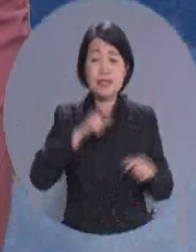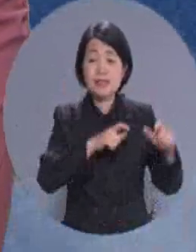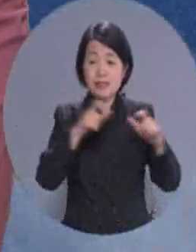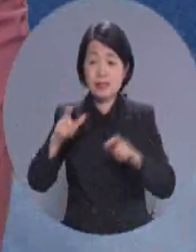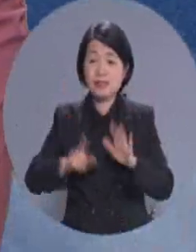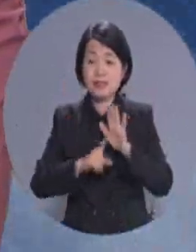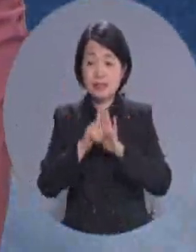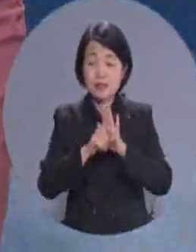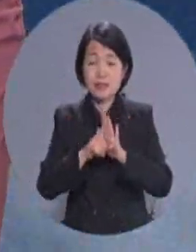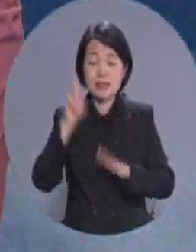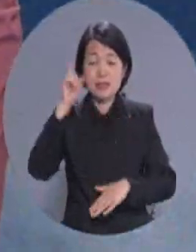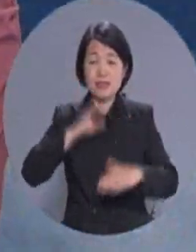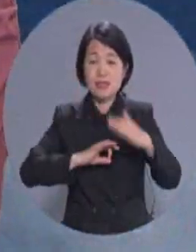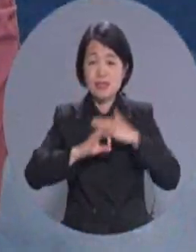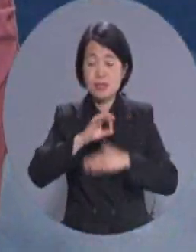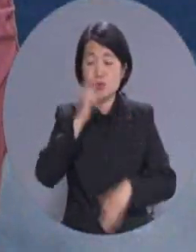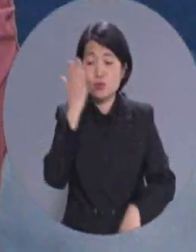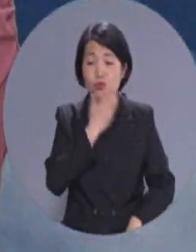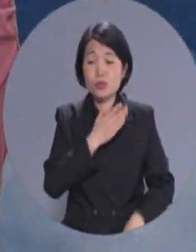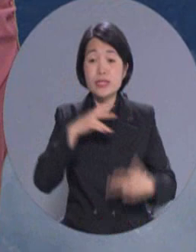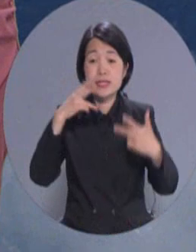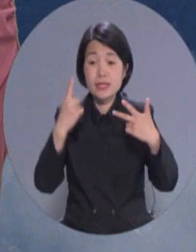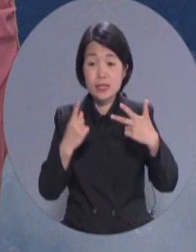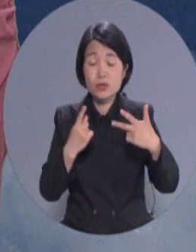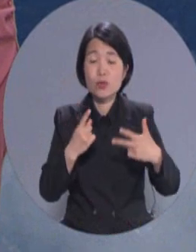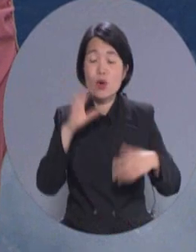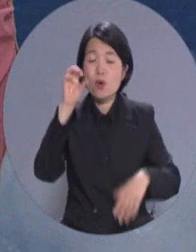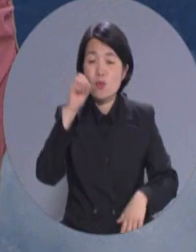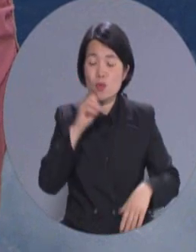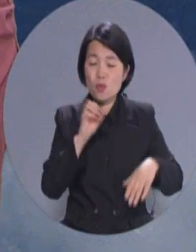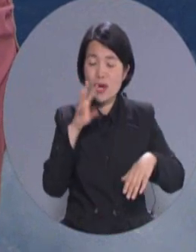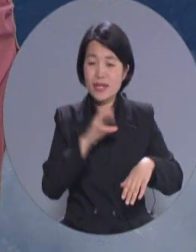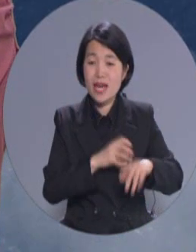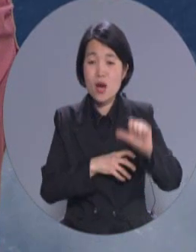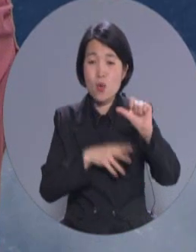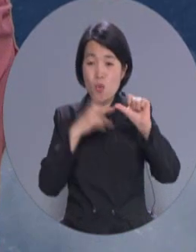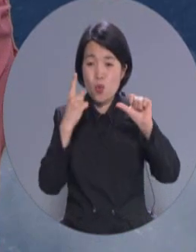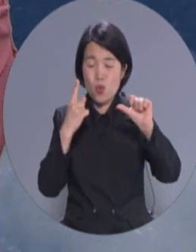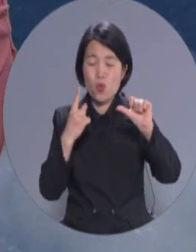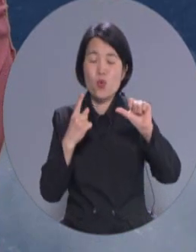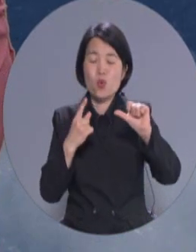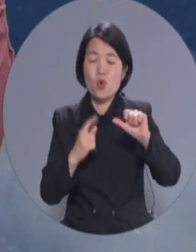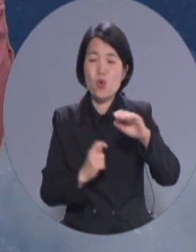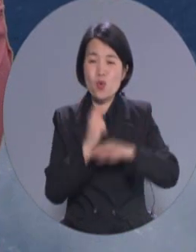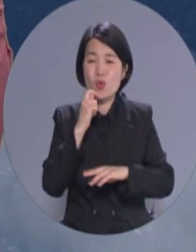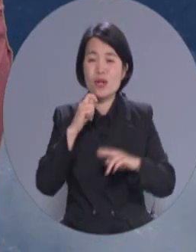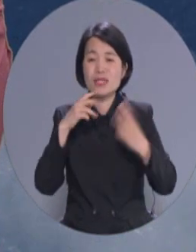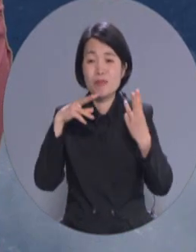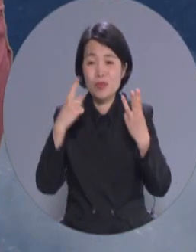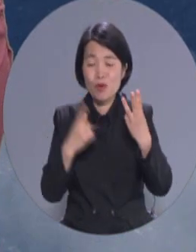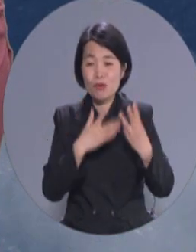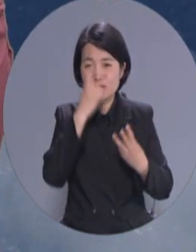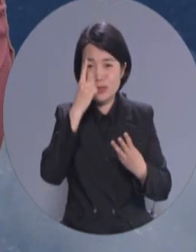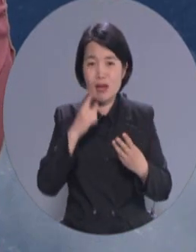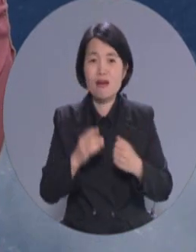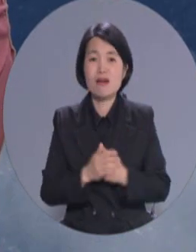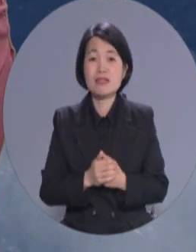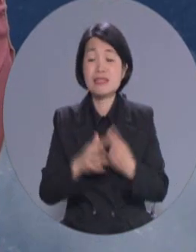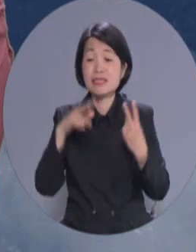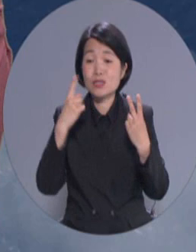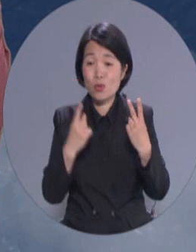보겠습니다 내일 아침 기온은 여수가 7도 광향 5도 구흥 3도 순천 2도로 오늘보다 3에서